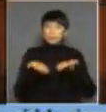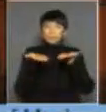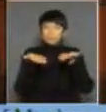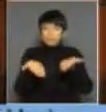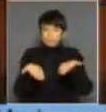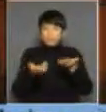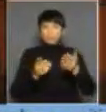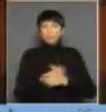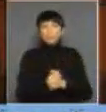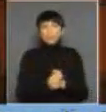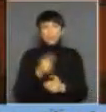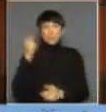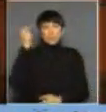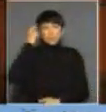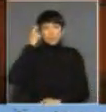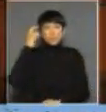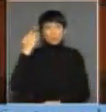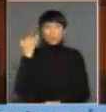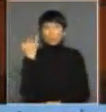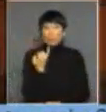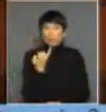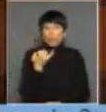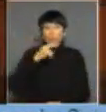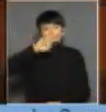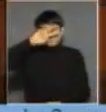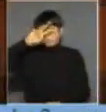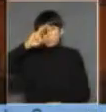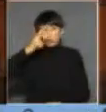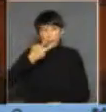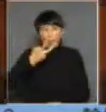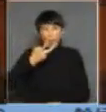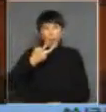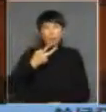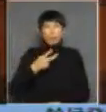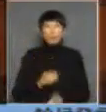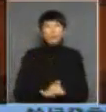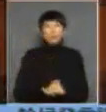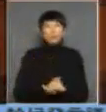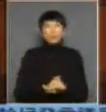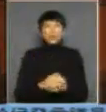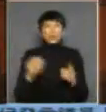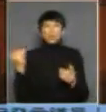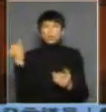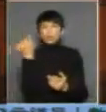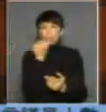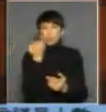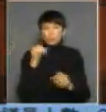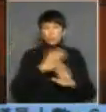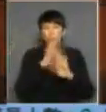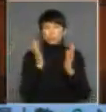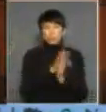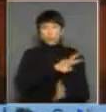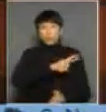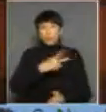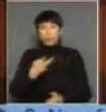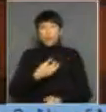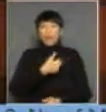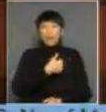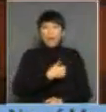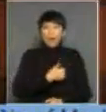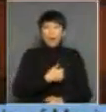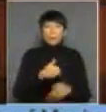知错能改，迷途知返，拨乱反正，押后这个二读